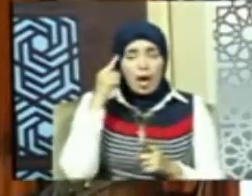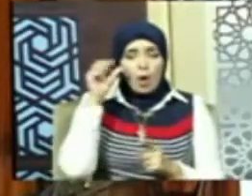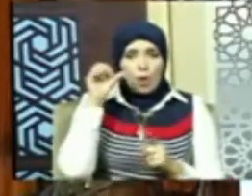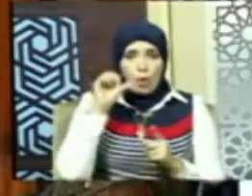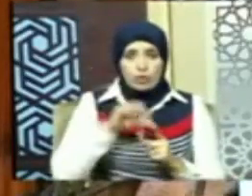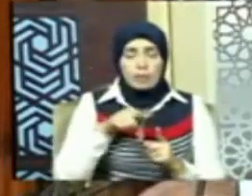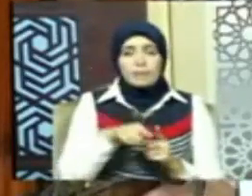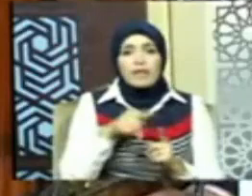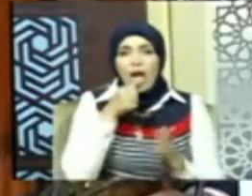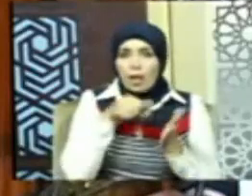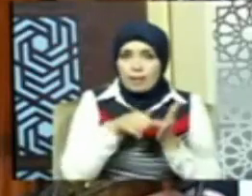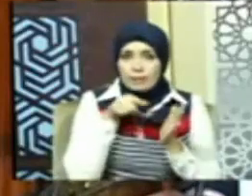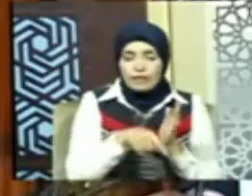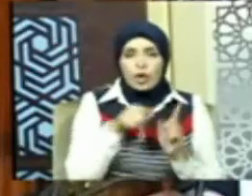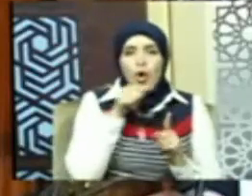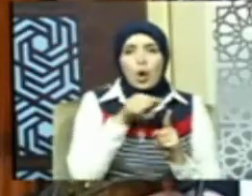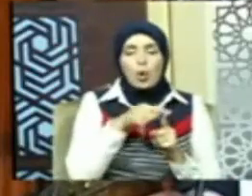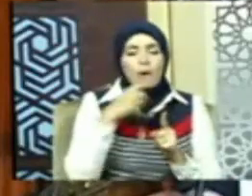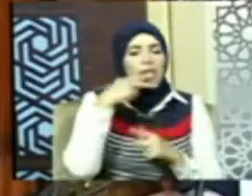الفتوى